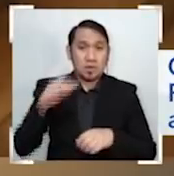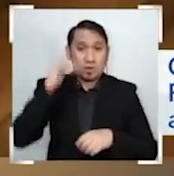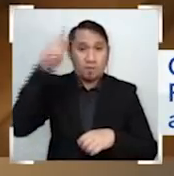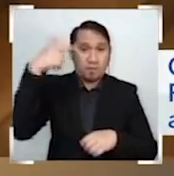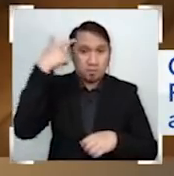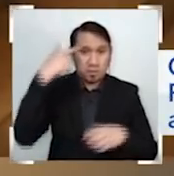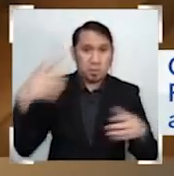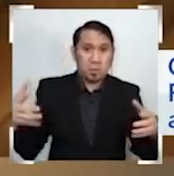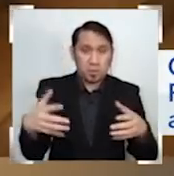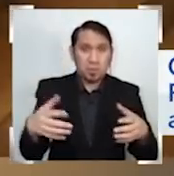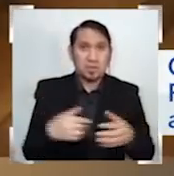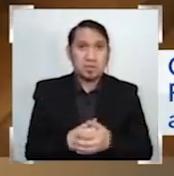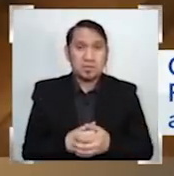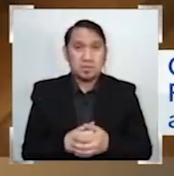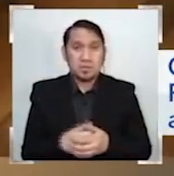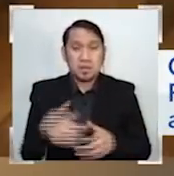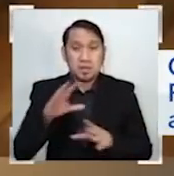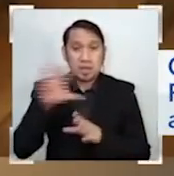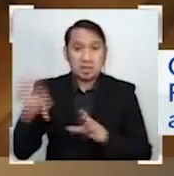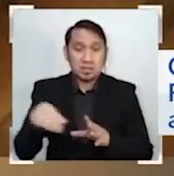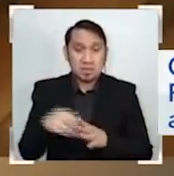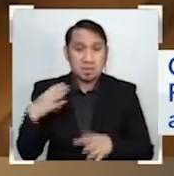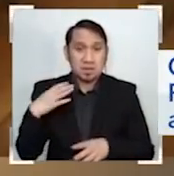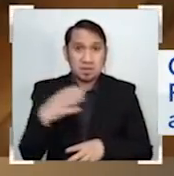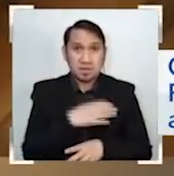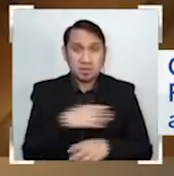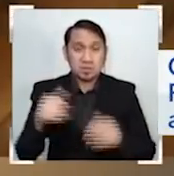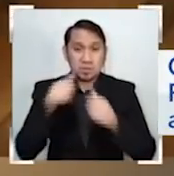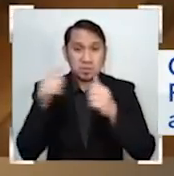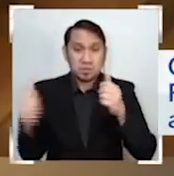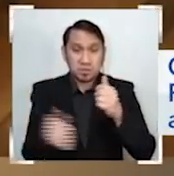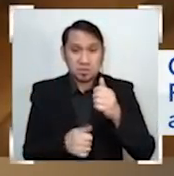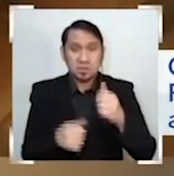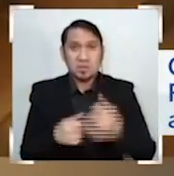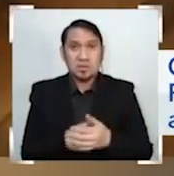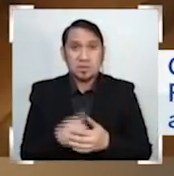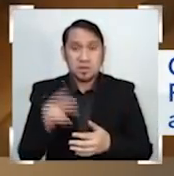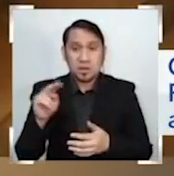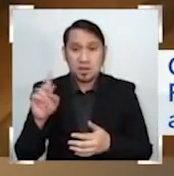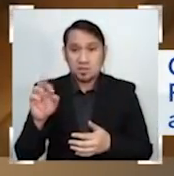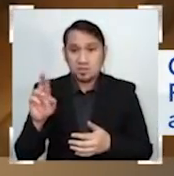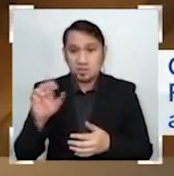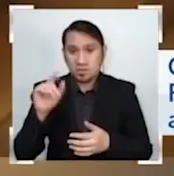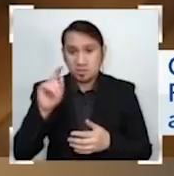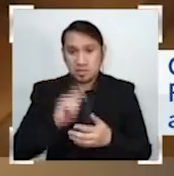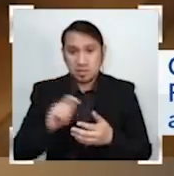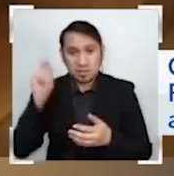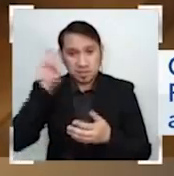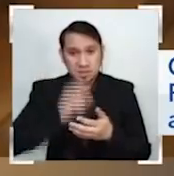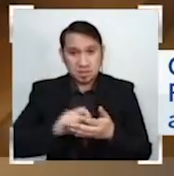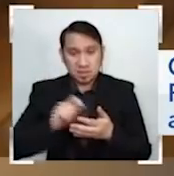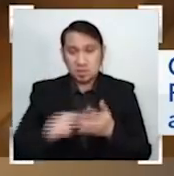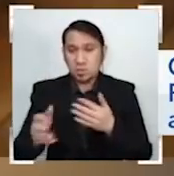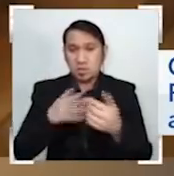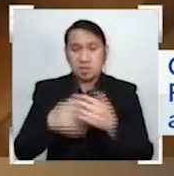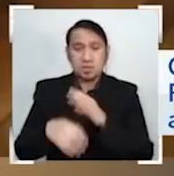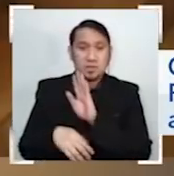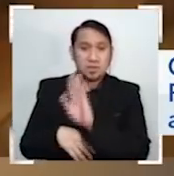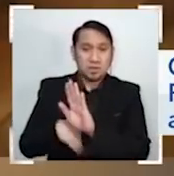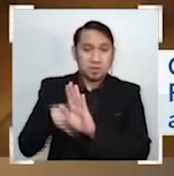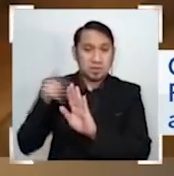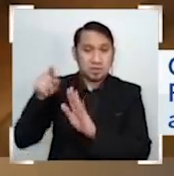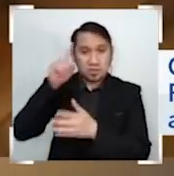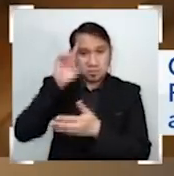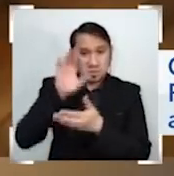sub-cabinet member siya, undersecretary ang rank niya. Regardless of her beliefs, habang nandyan siya,